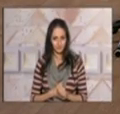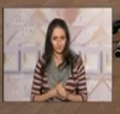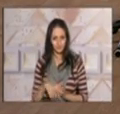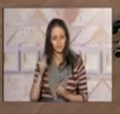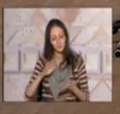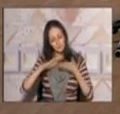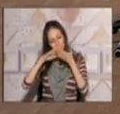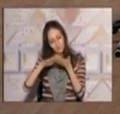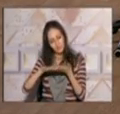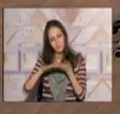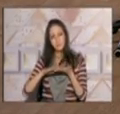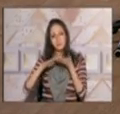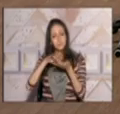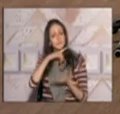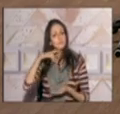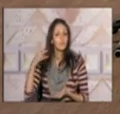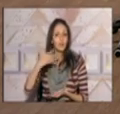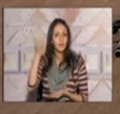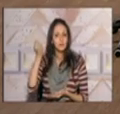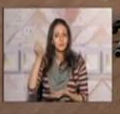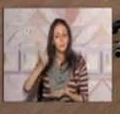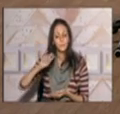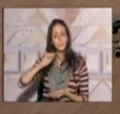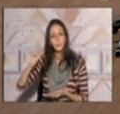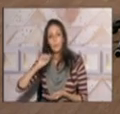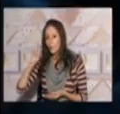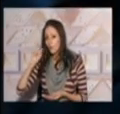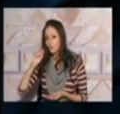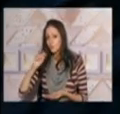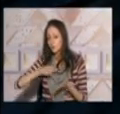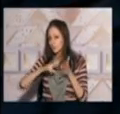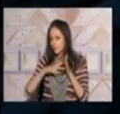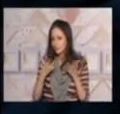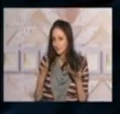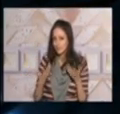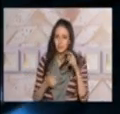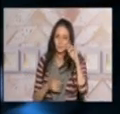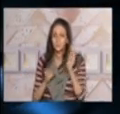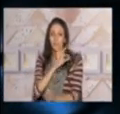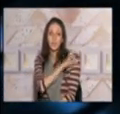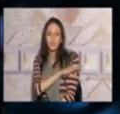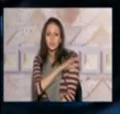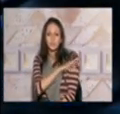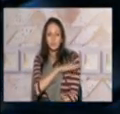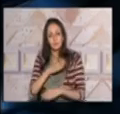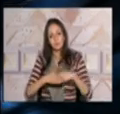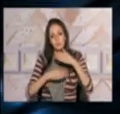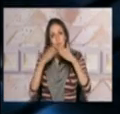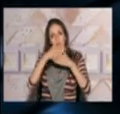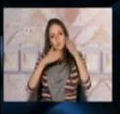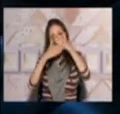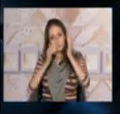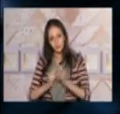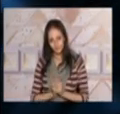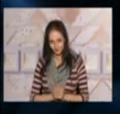بتقدم الخدمات الخاصه بالمحليات من خلال وسائل تكنولوجيه، زي مثلا التراخيص، تراخيص البنى، زي التراخيص المختلفه وما